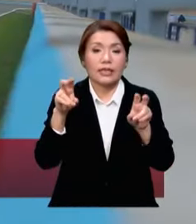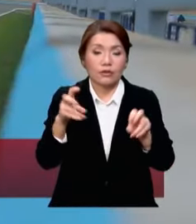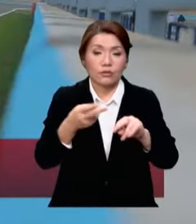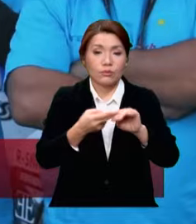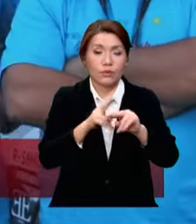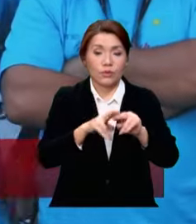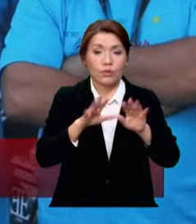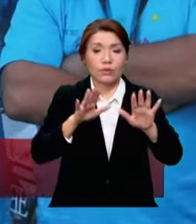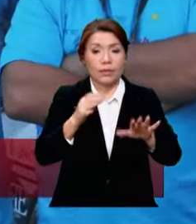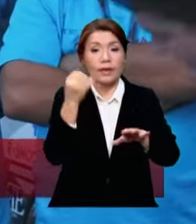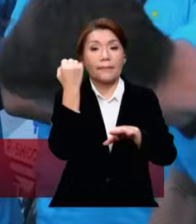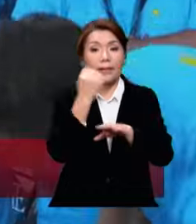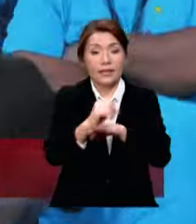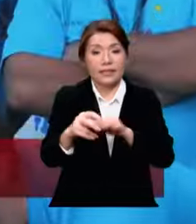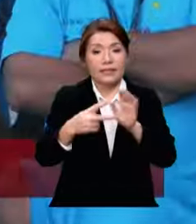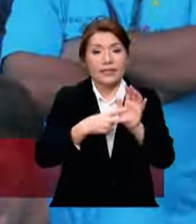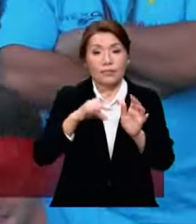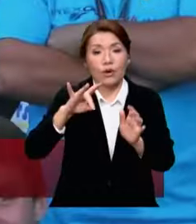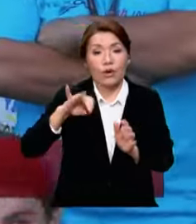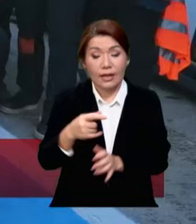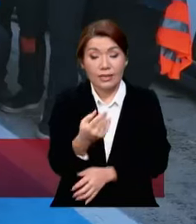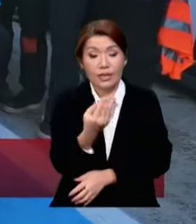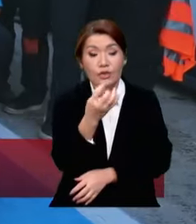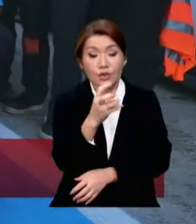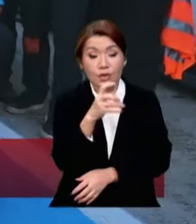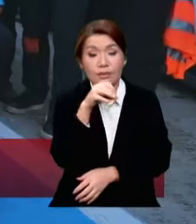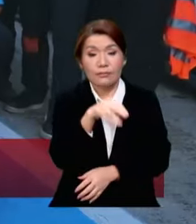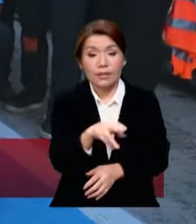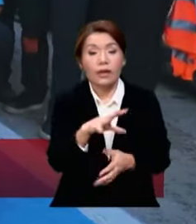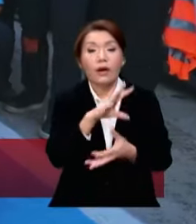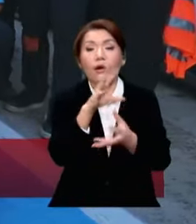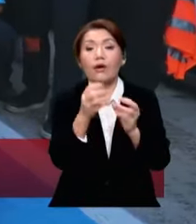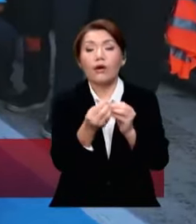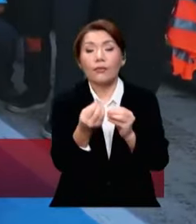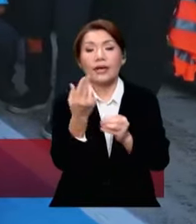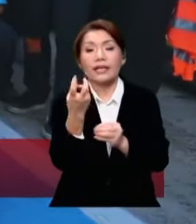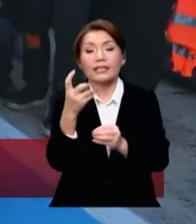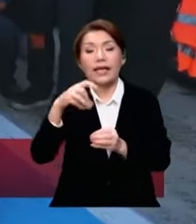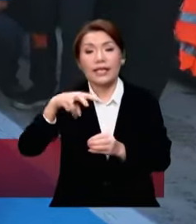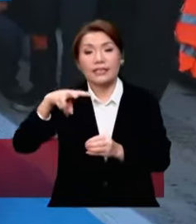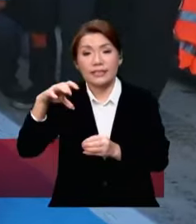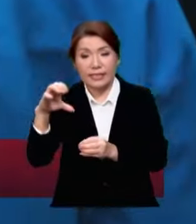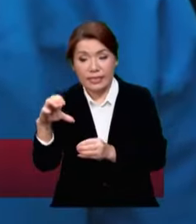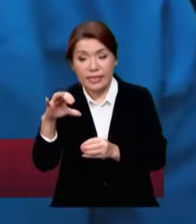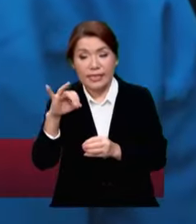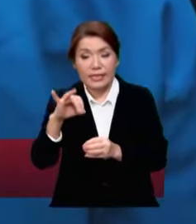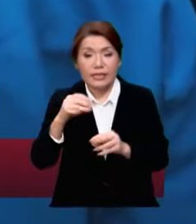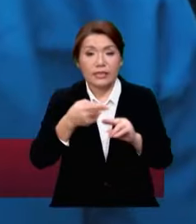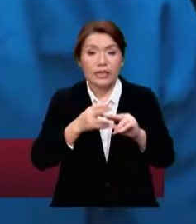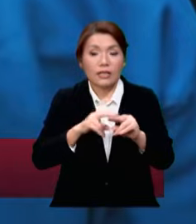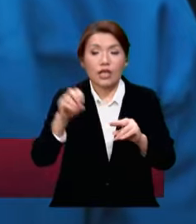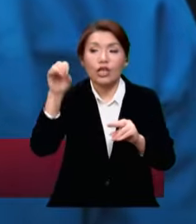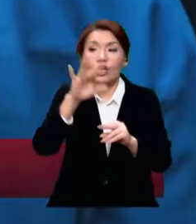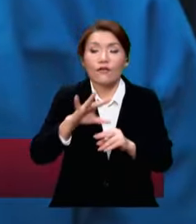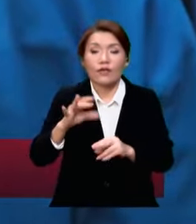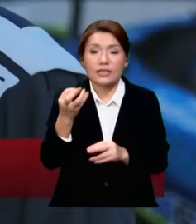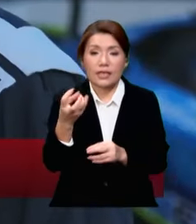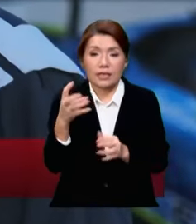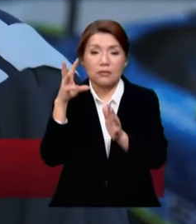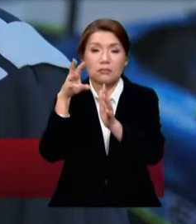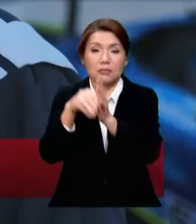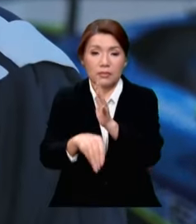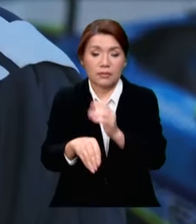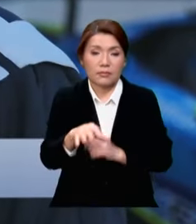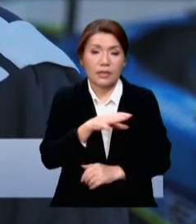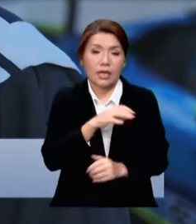уже не только победа в 7-й раз. Шота Абхазава стал чемпионом в классе LC и вошел в историю европейской серии.